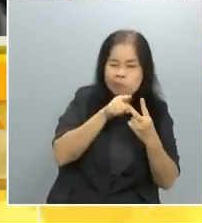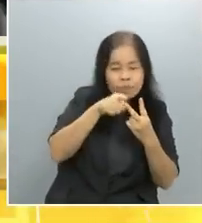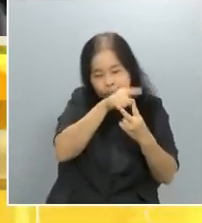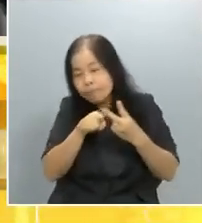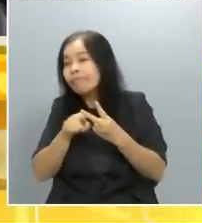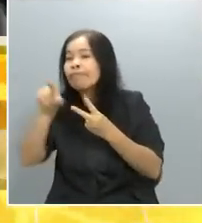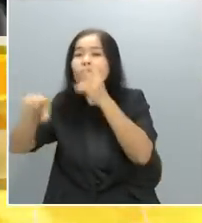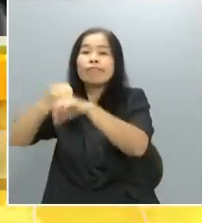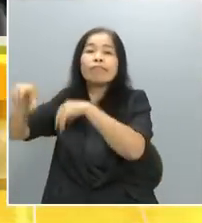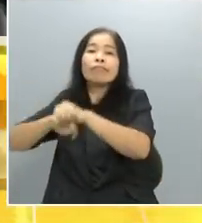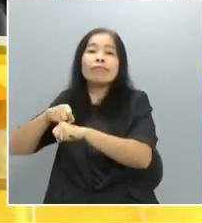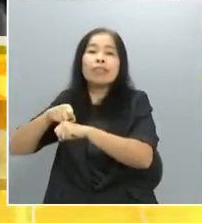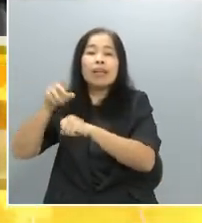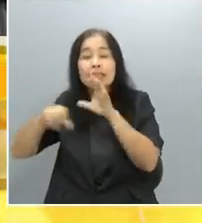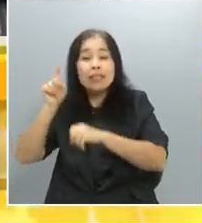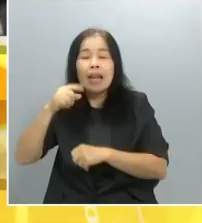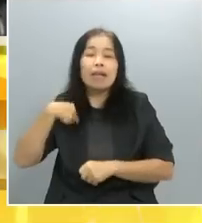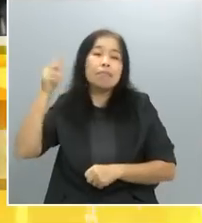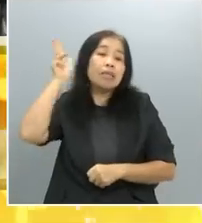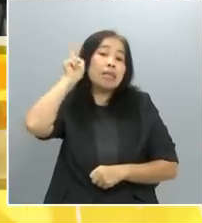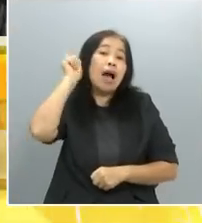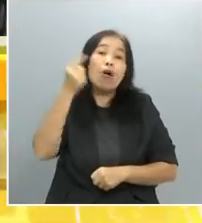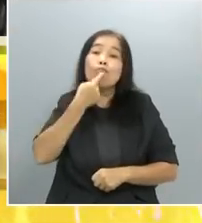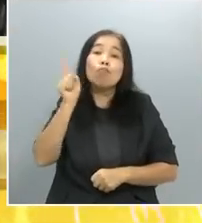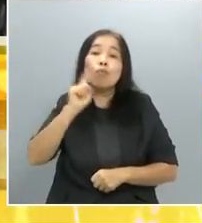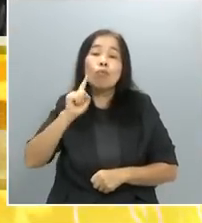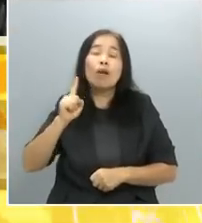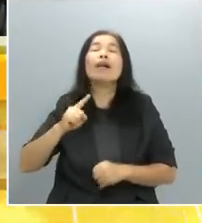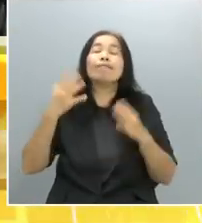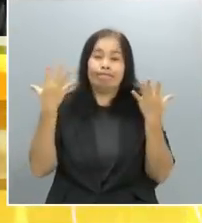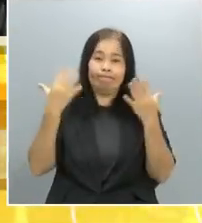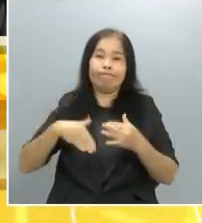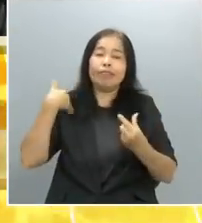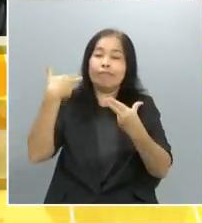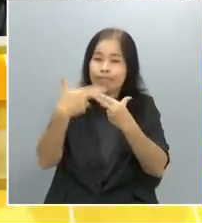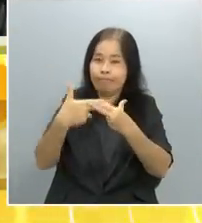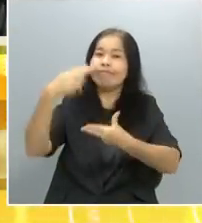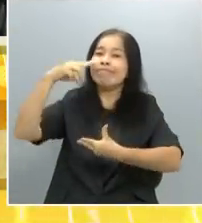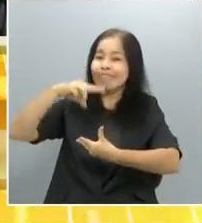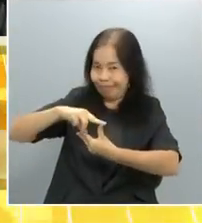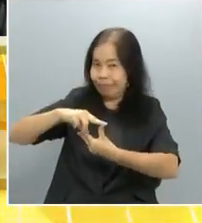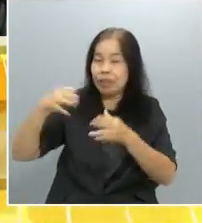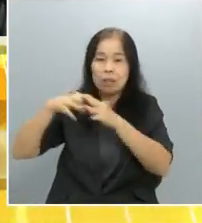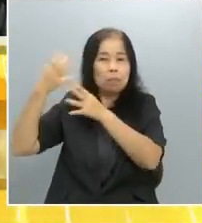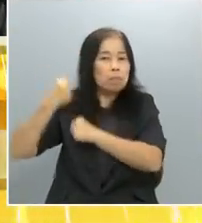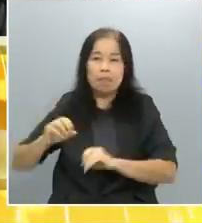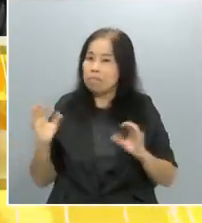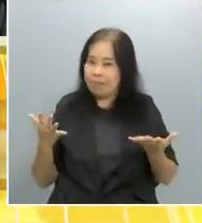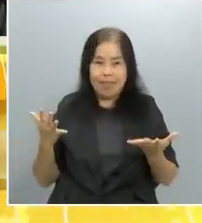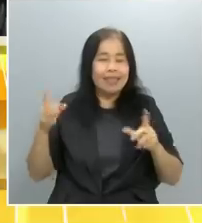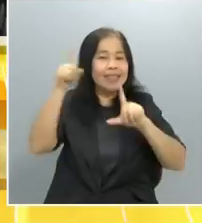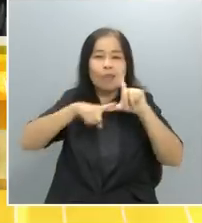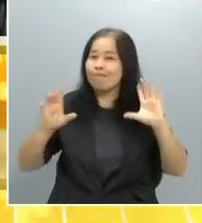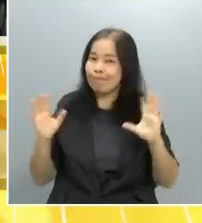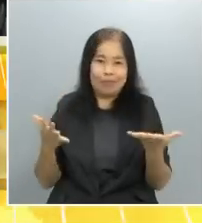วานทางเลือกนั้นก็มีข่าวว่าจบมีพรรคสองลงไม่มีประชาธิปัตย์ไม่มีก้าวไกล